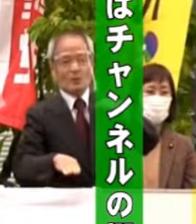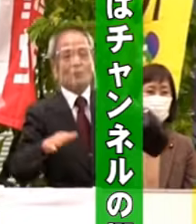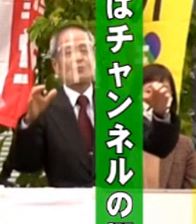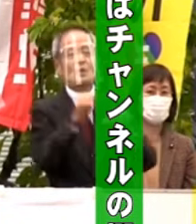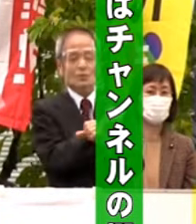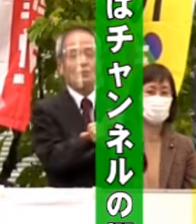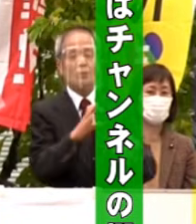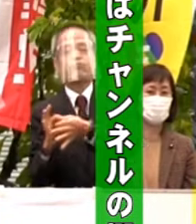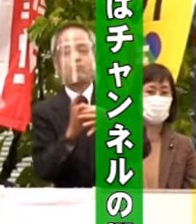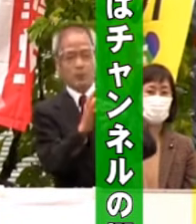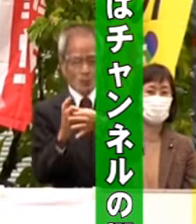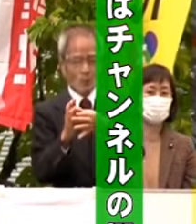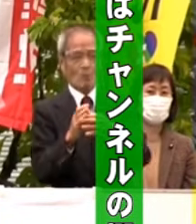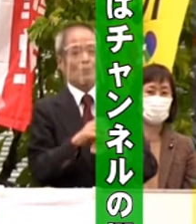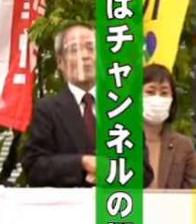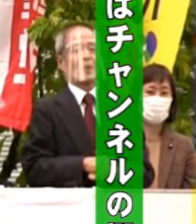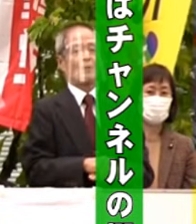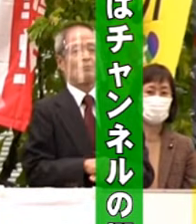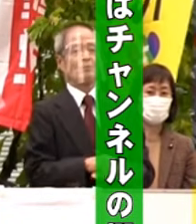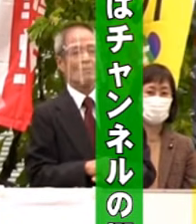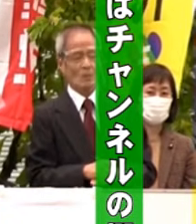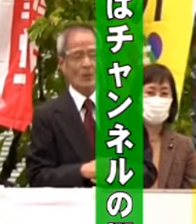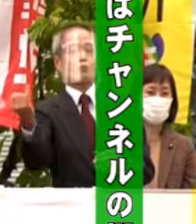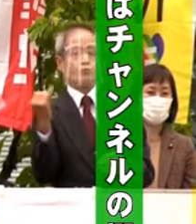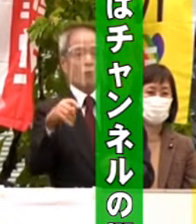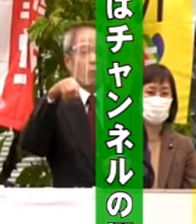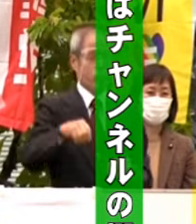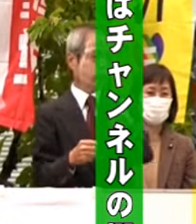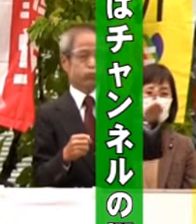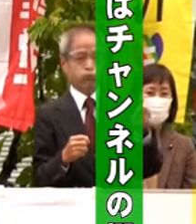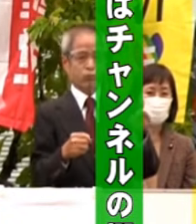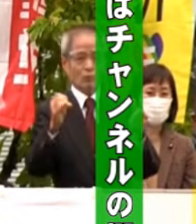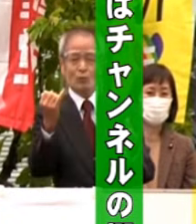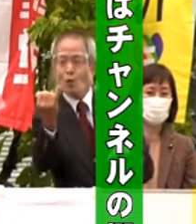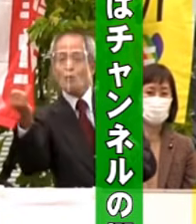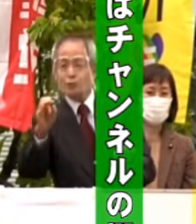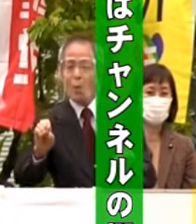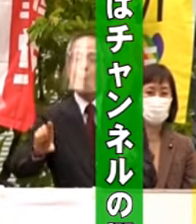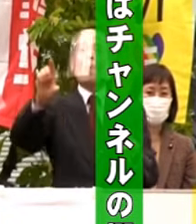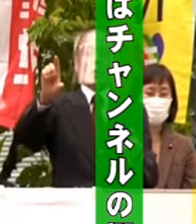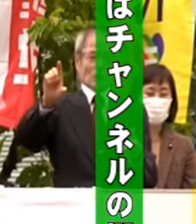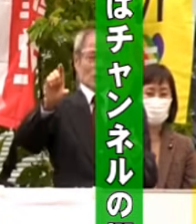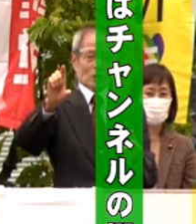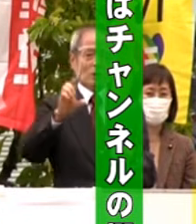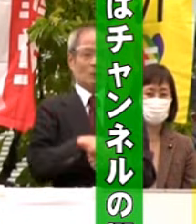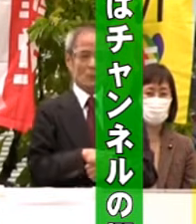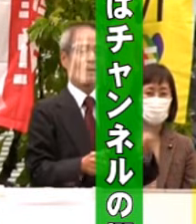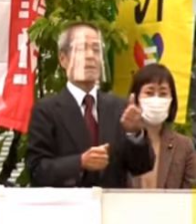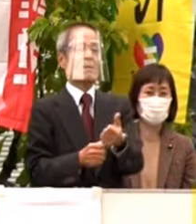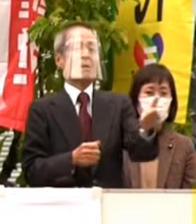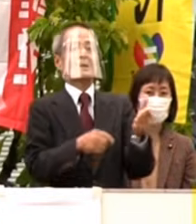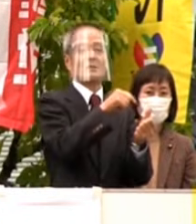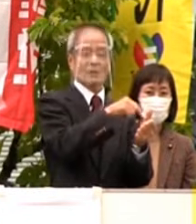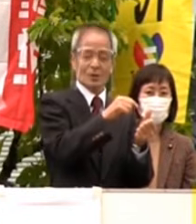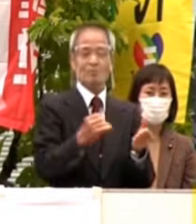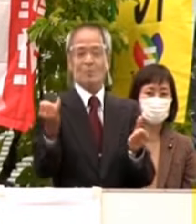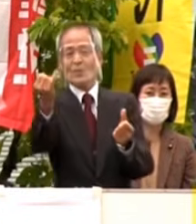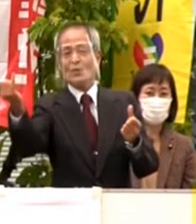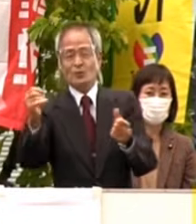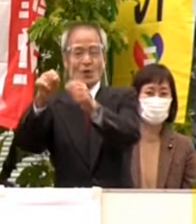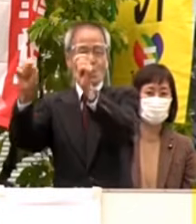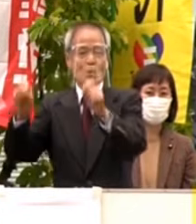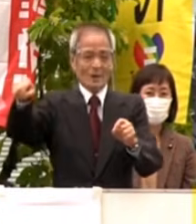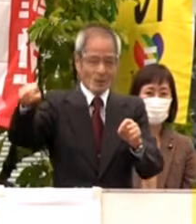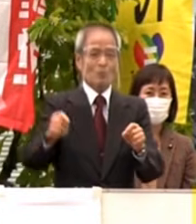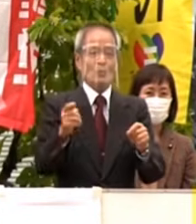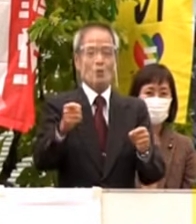の中にあって女性は男性よりも多いんです。多いんです。だから男性が女性の問題に取り組むようになれば、女性の平等が取